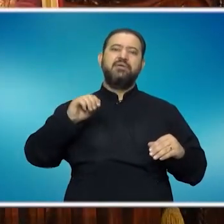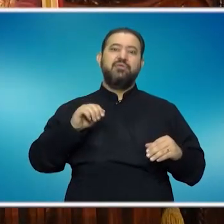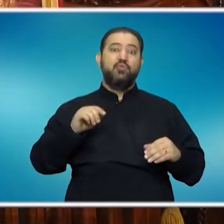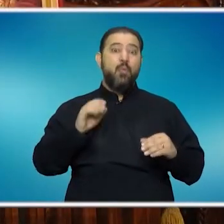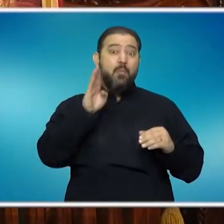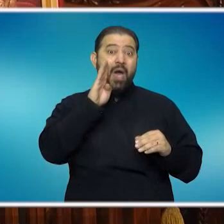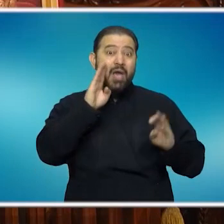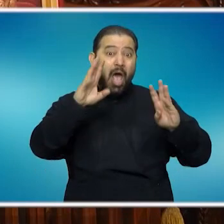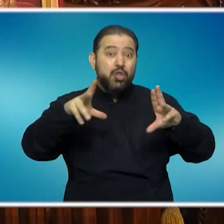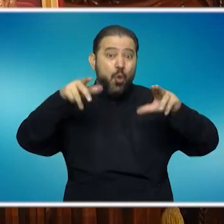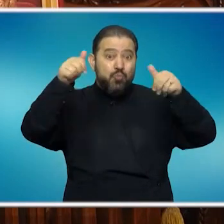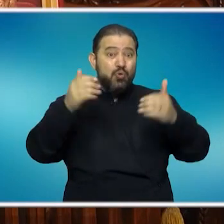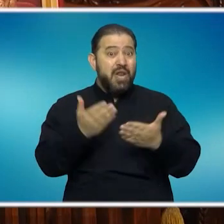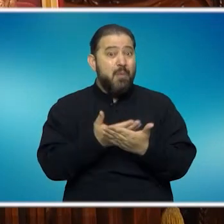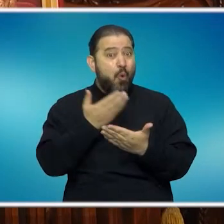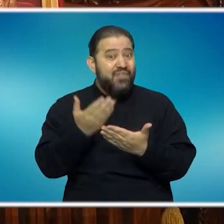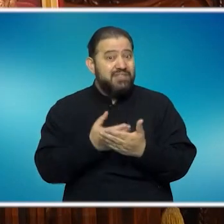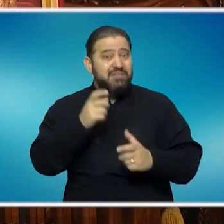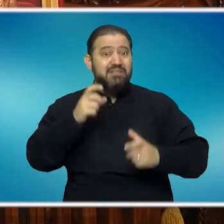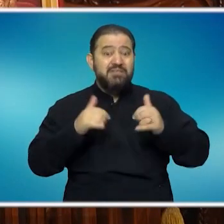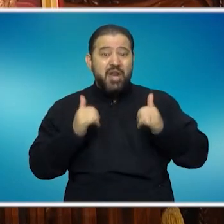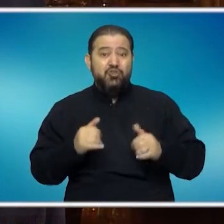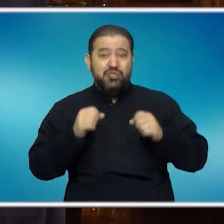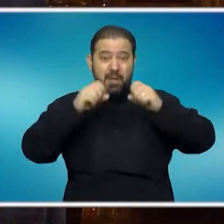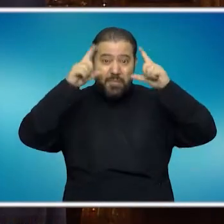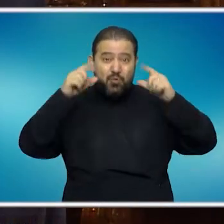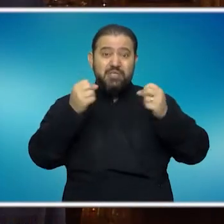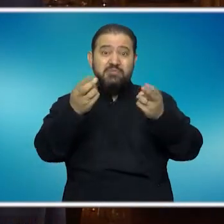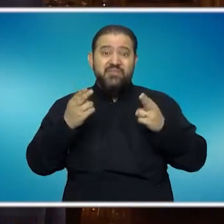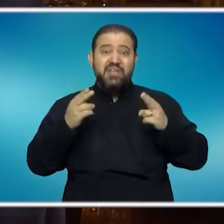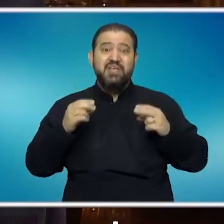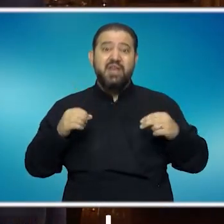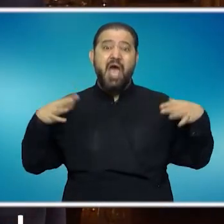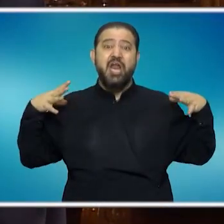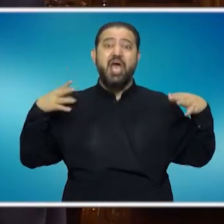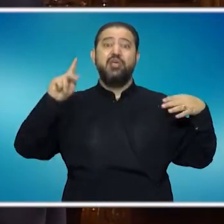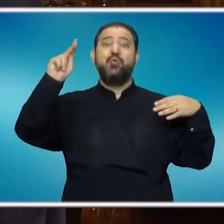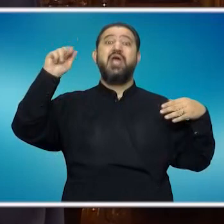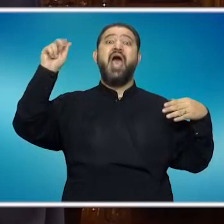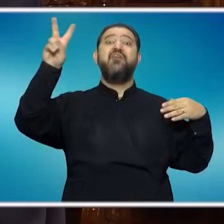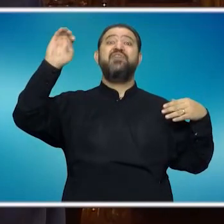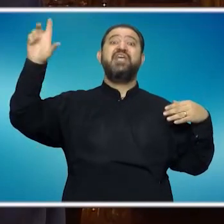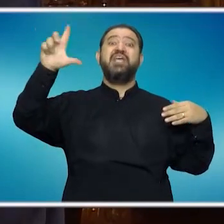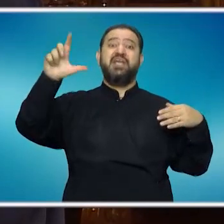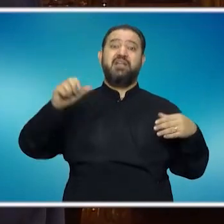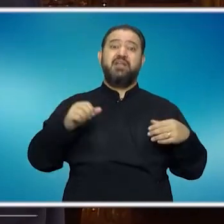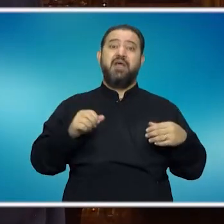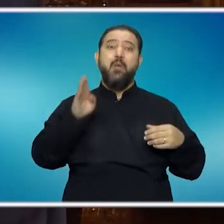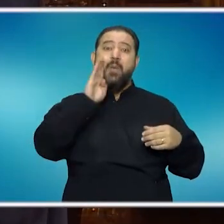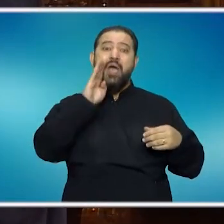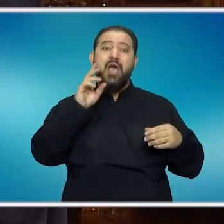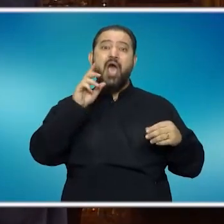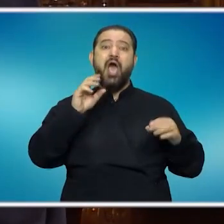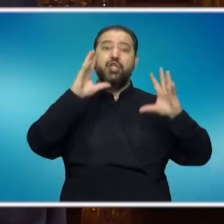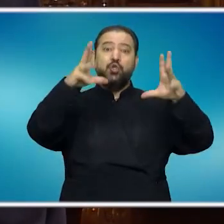care le știa Maica Domnului și venirea Arhanghelului și după aceea venirea Îngerilor, nu? Slavă întru cei de Sfânt Dumnezeu și așa mai departe, Maica Domnului